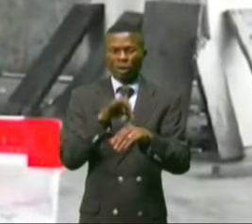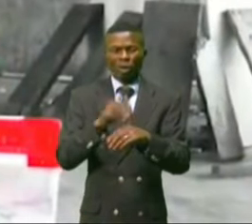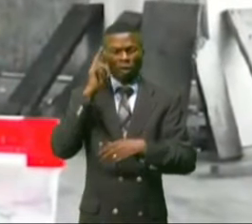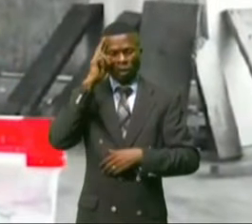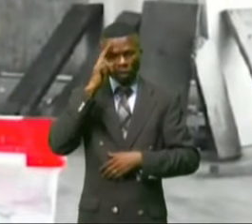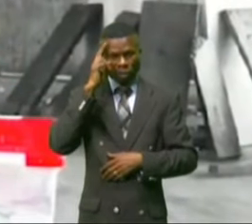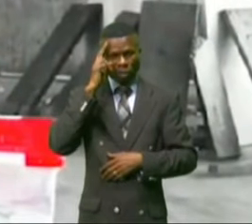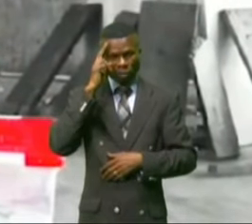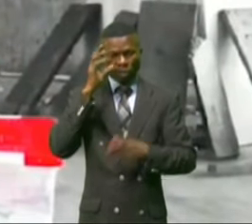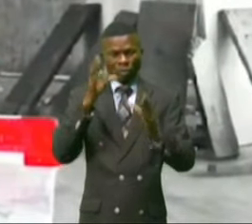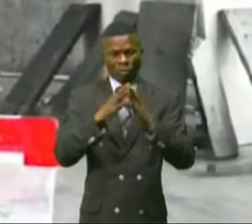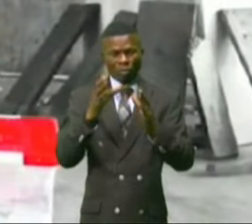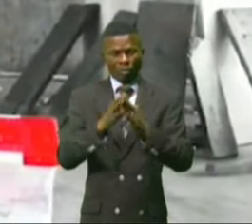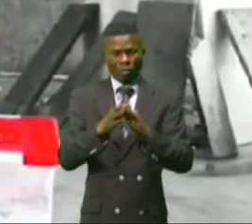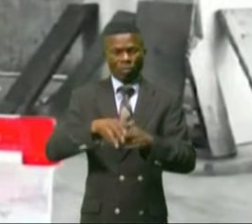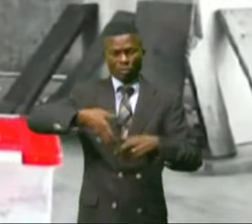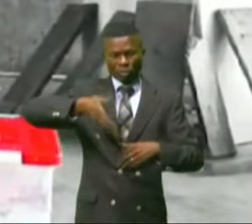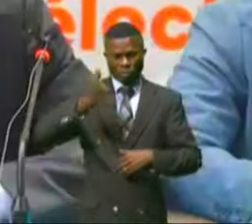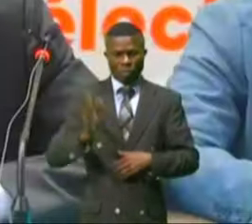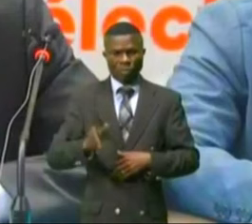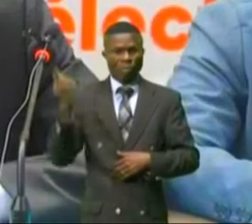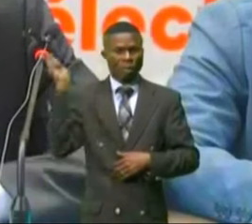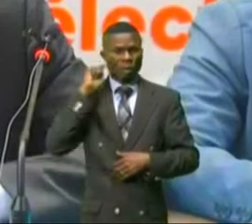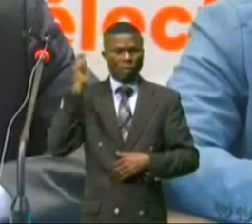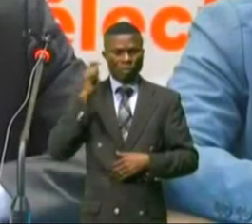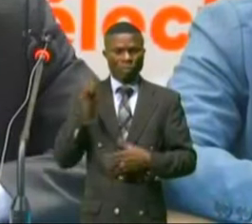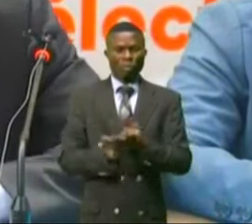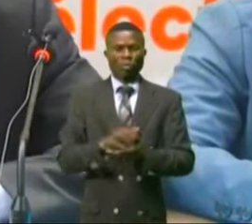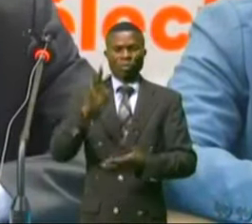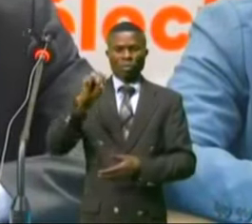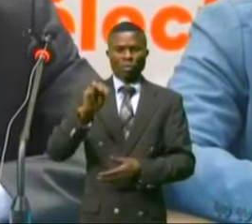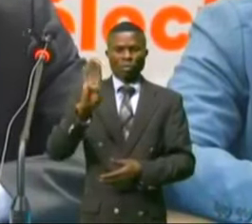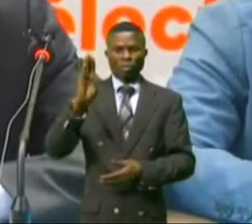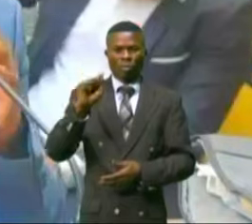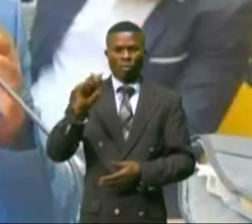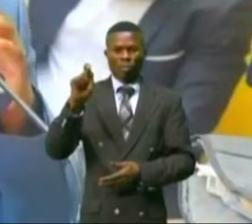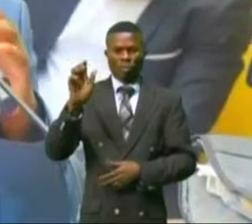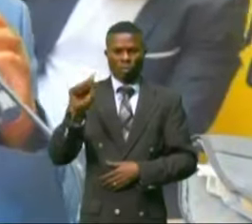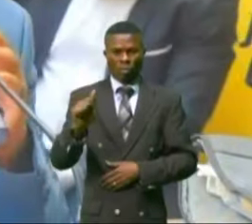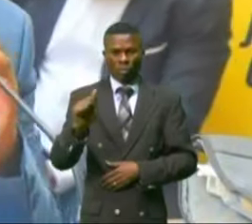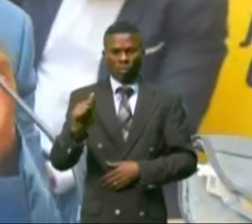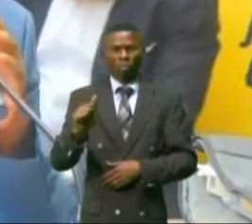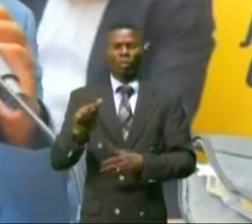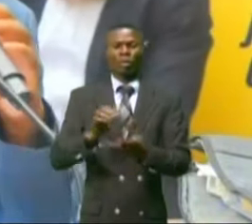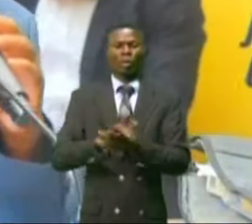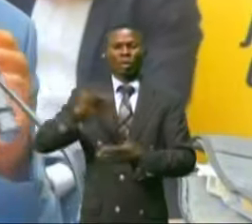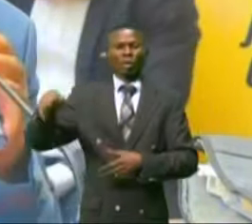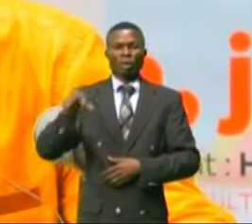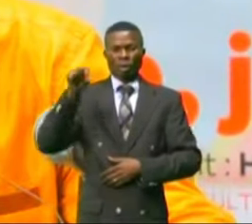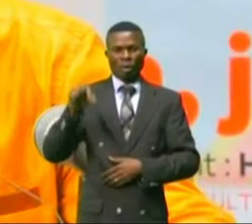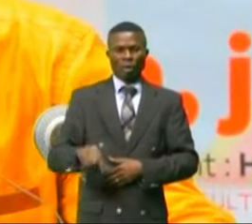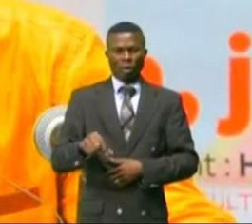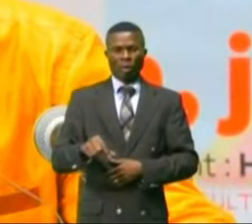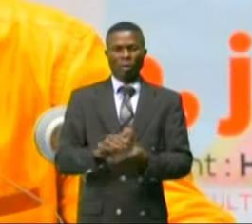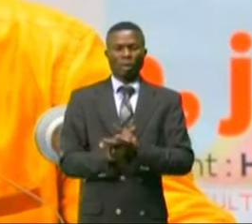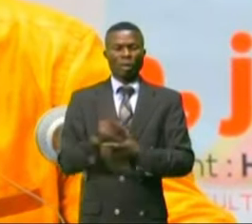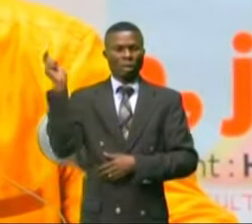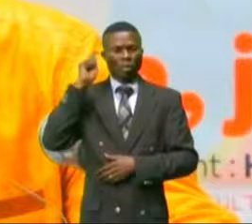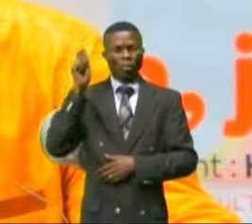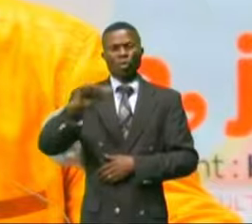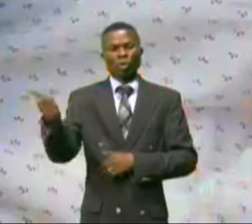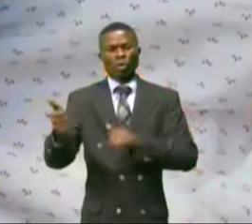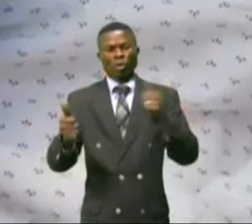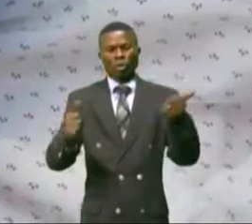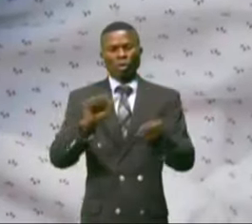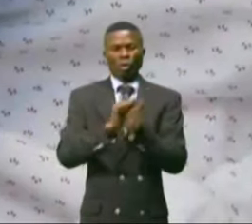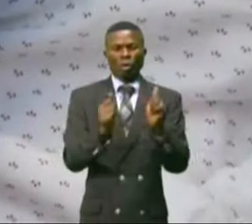réfléchir avec les éminents orateurs comme les professeurs André Mbata-Betoukoumé-Somangou, Jacques Ndjoli, professeur Sambo et tant d'autres sur